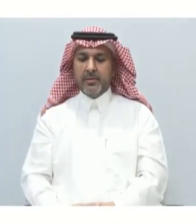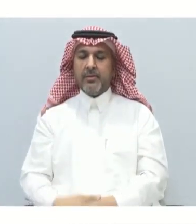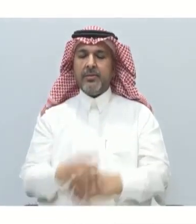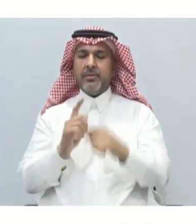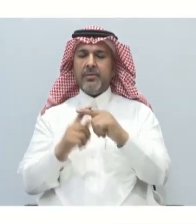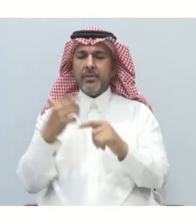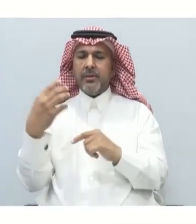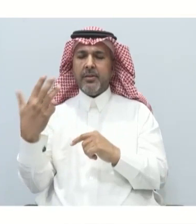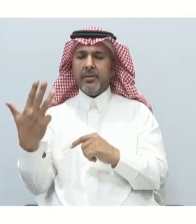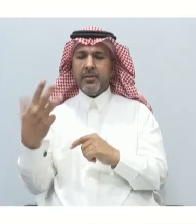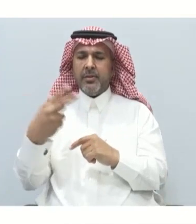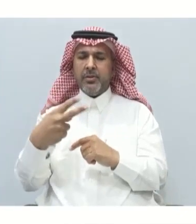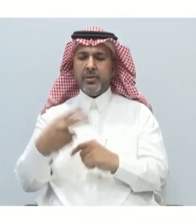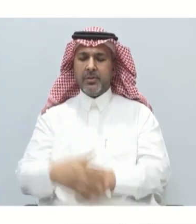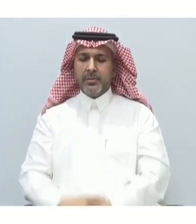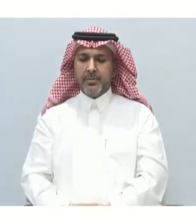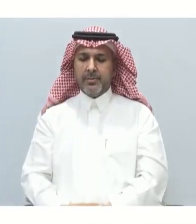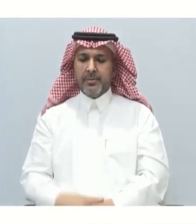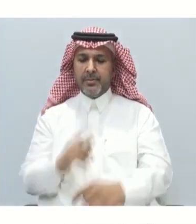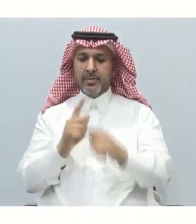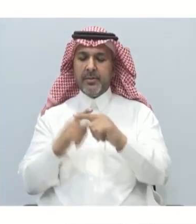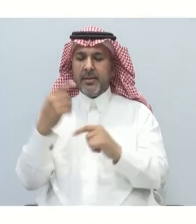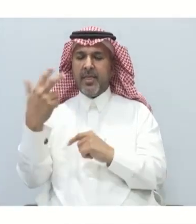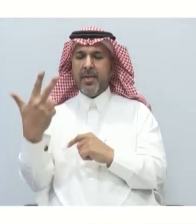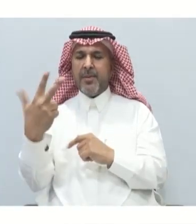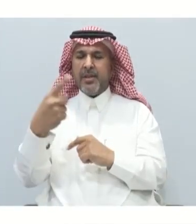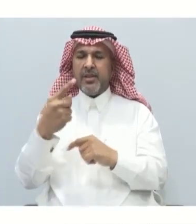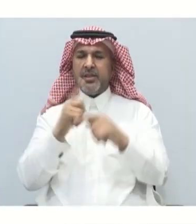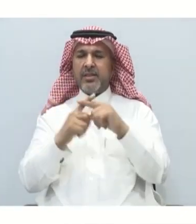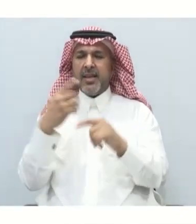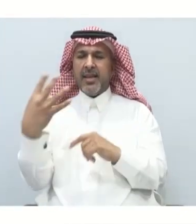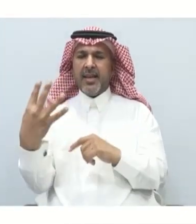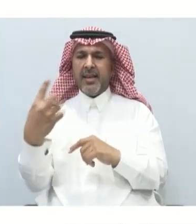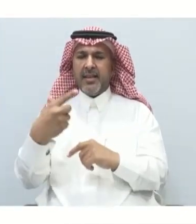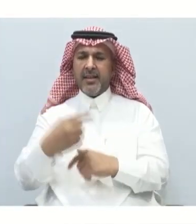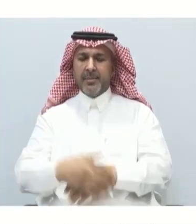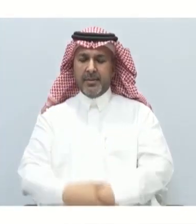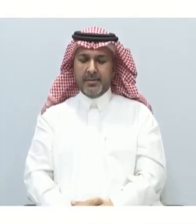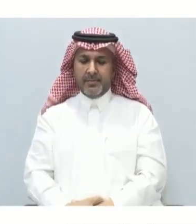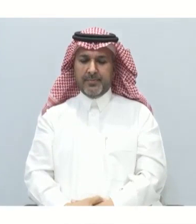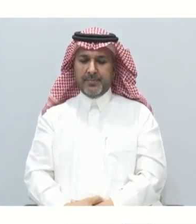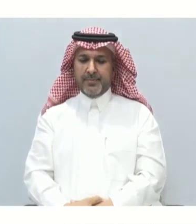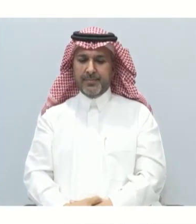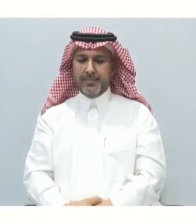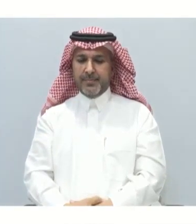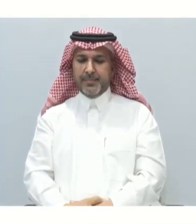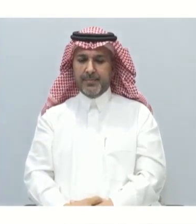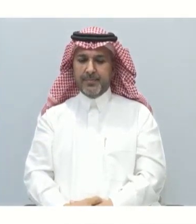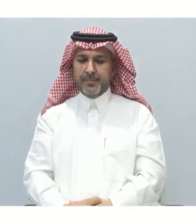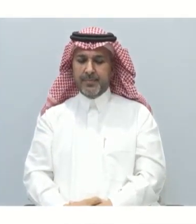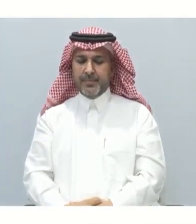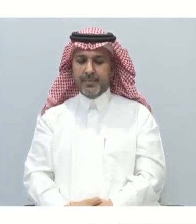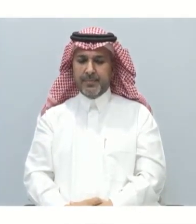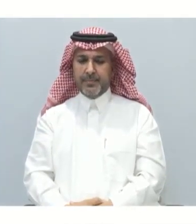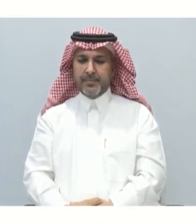11 زئ 29 زا 18 زائدا 14 وبالتالي